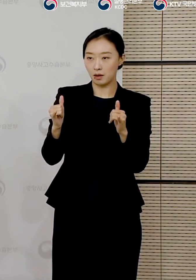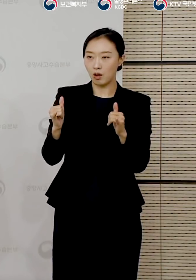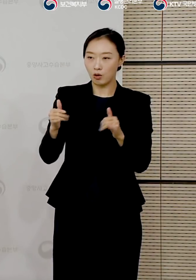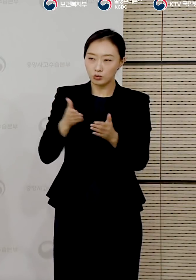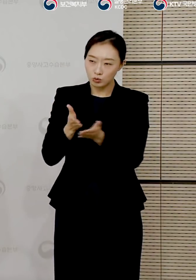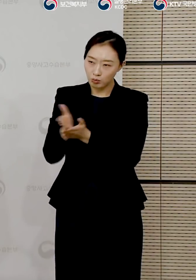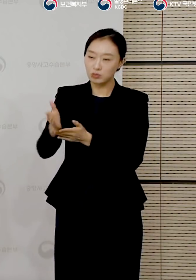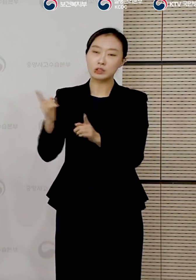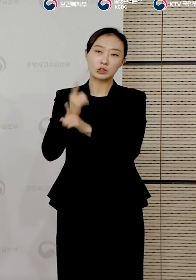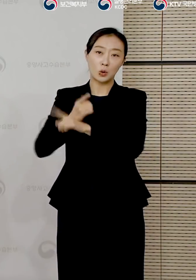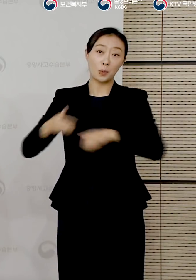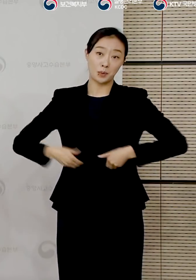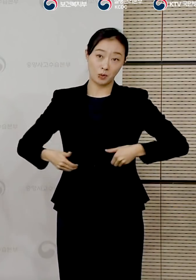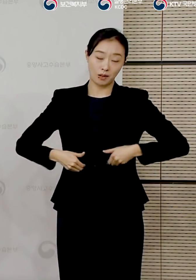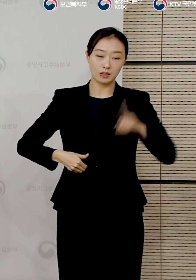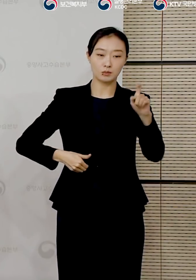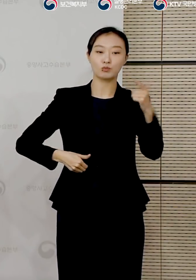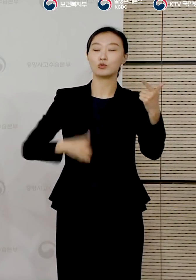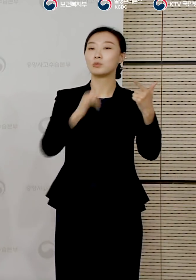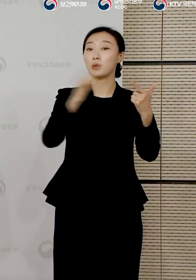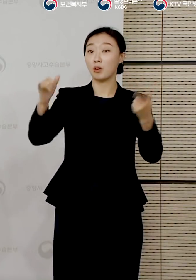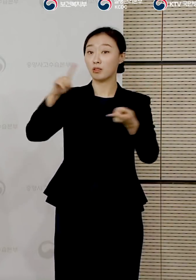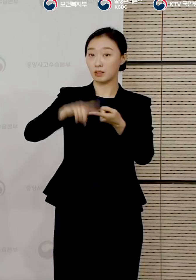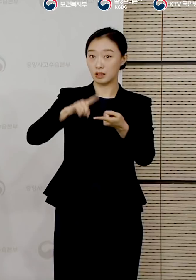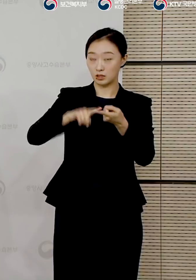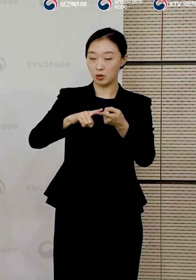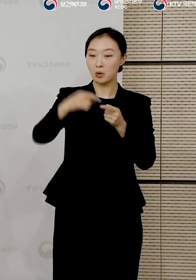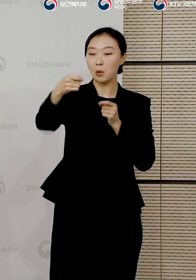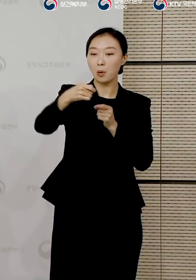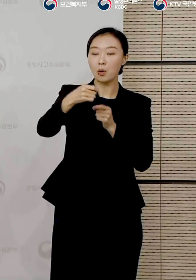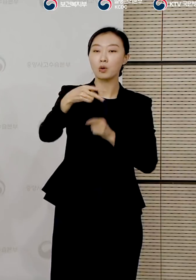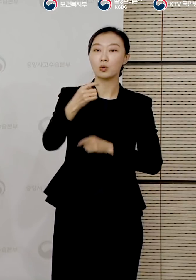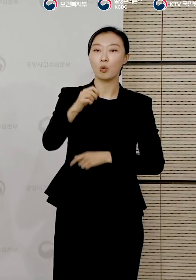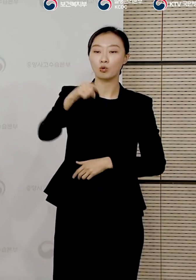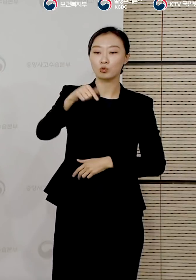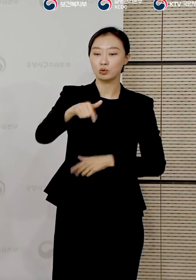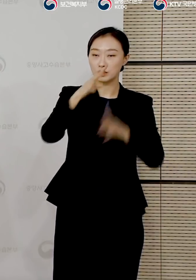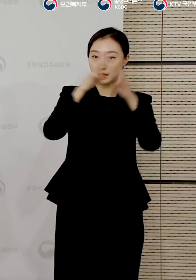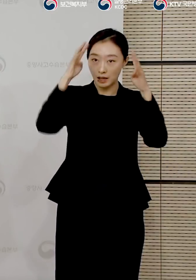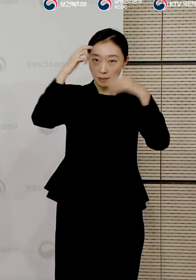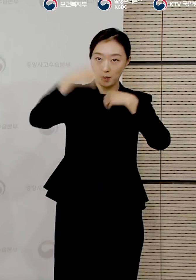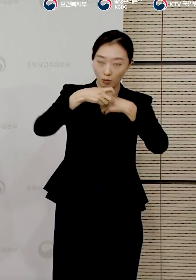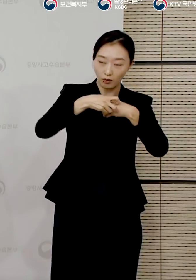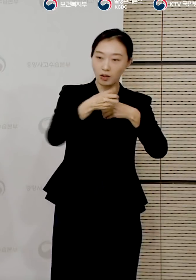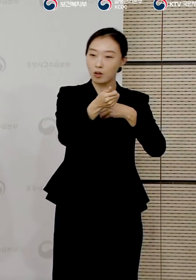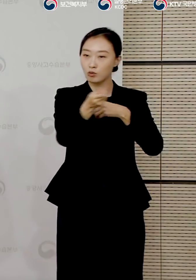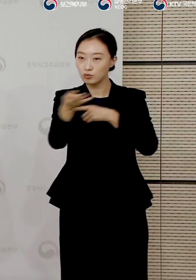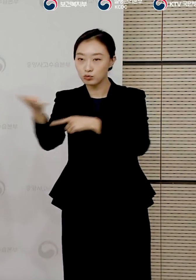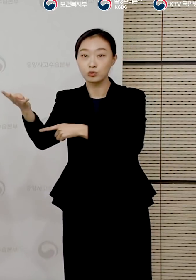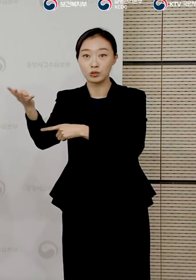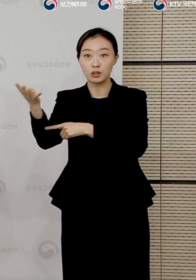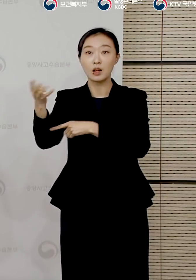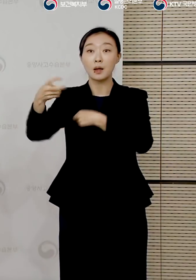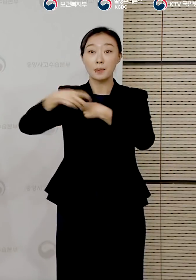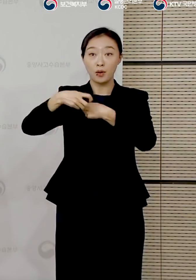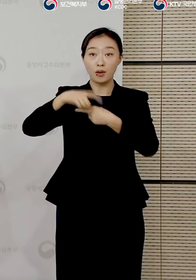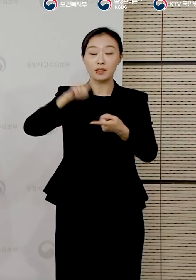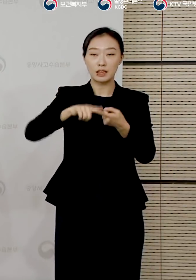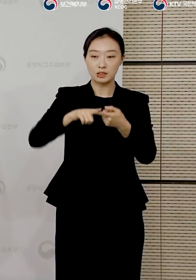필요하다고 판단되는 16명은 인근 동국대병원과 안동의료원, 부산대병원, 국립중앙의료원